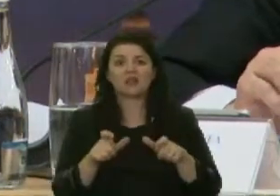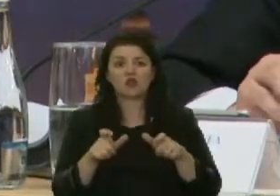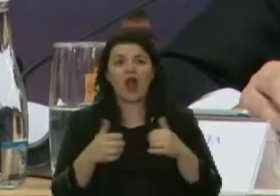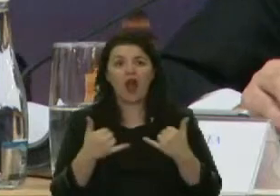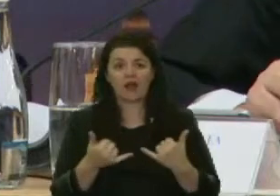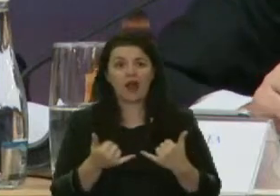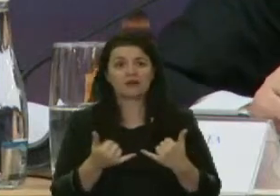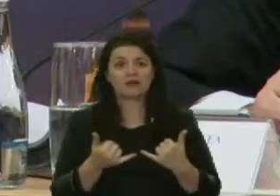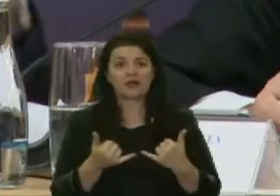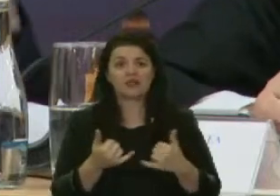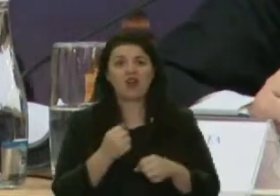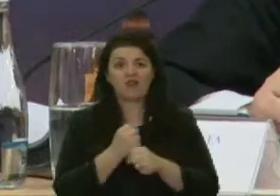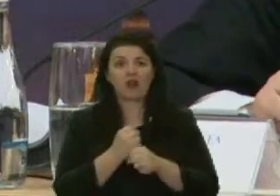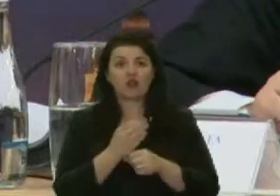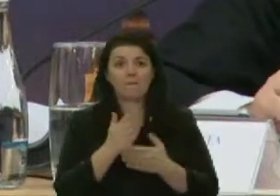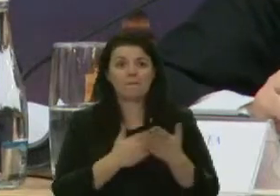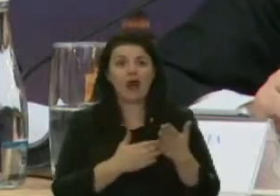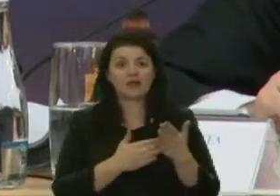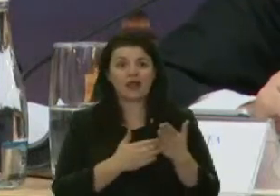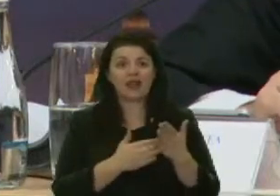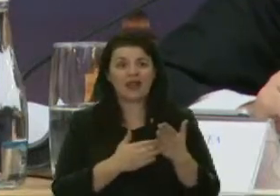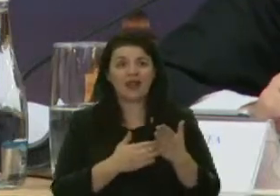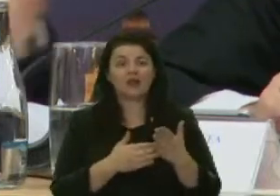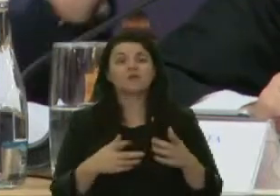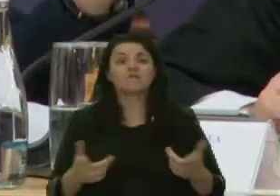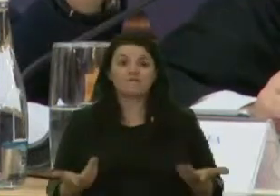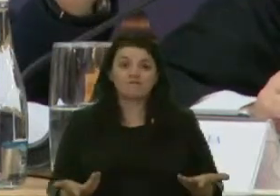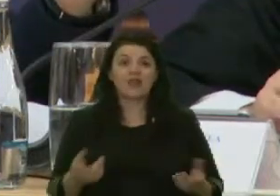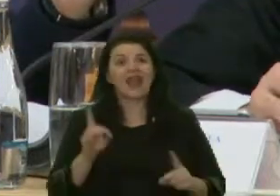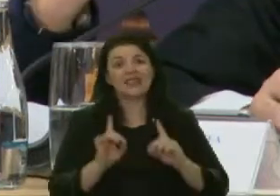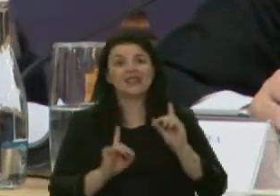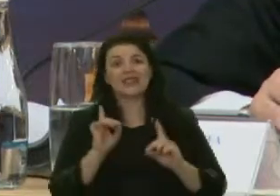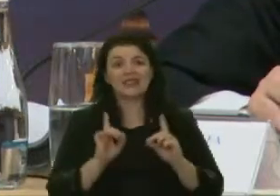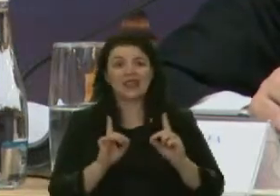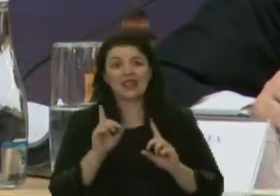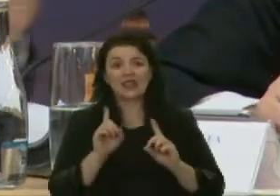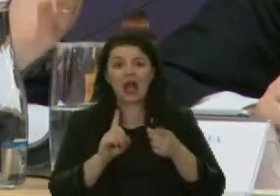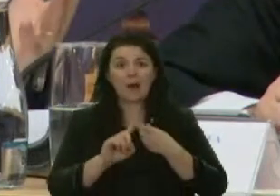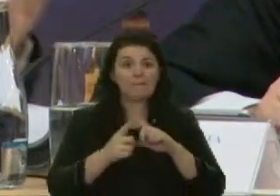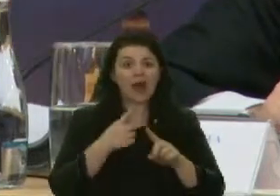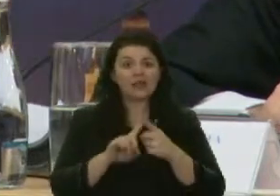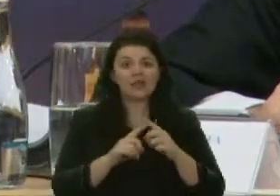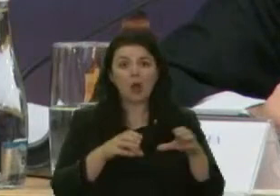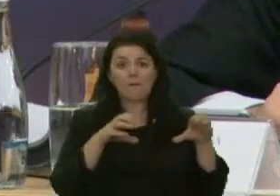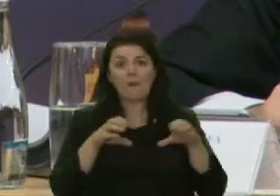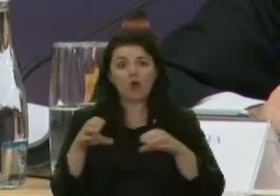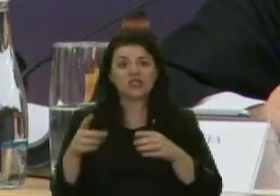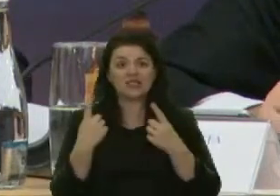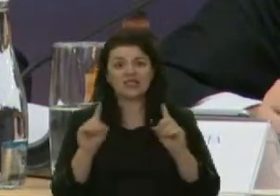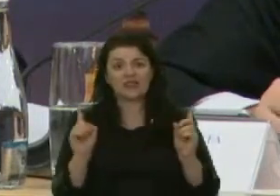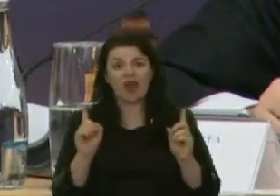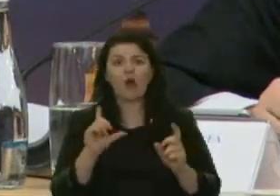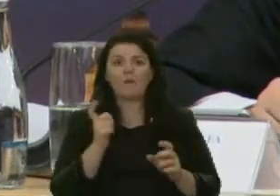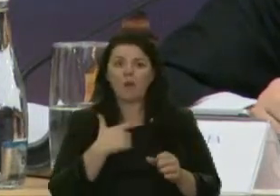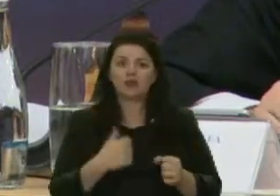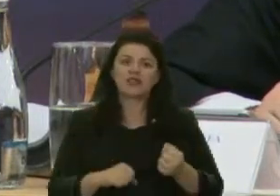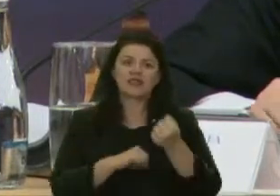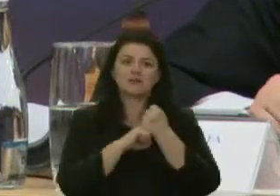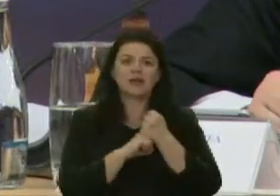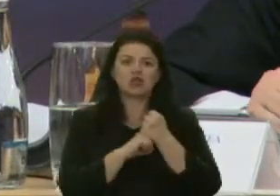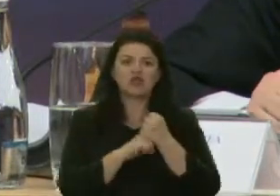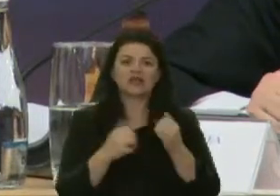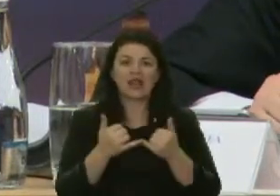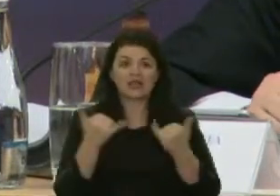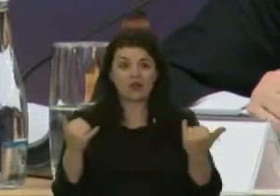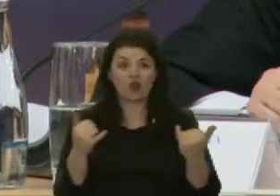astăzi facem parte Asta e viața din când în când pentru România chiar dacă sunt partide care vin din poziții diferite pot să sprijine dezvoltarea acestei